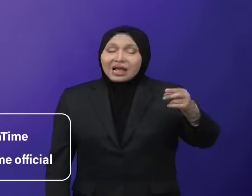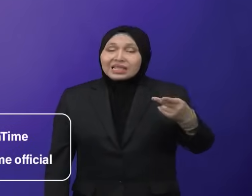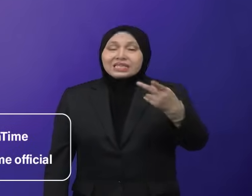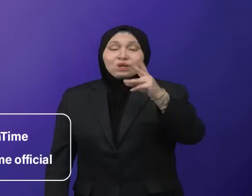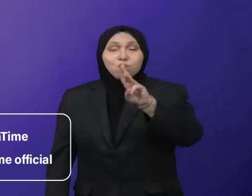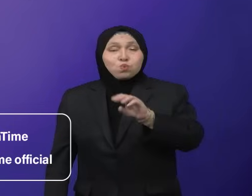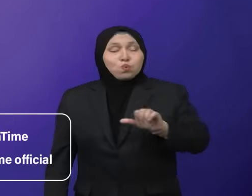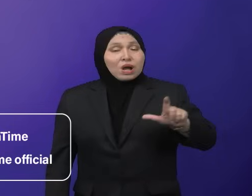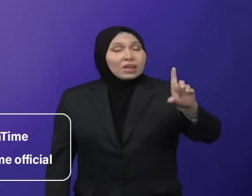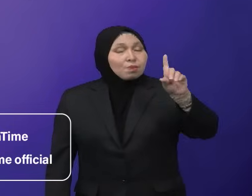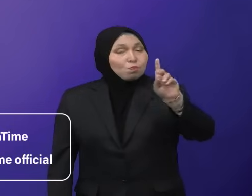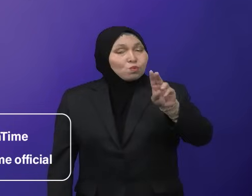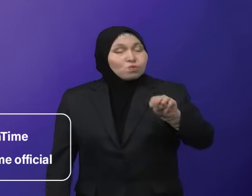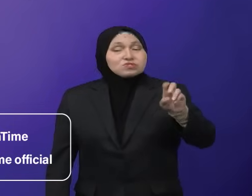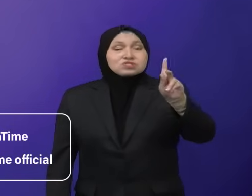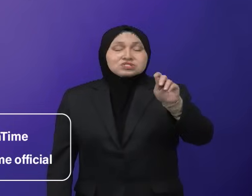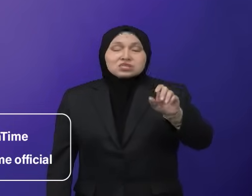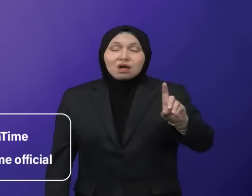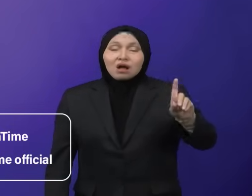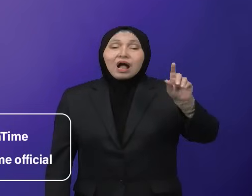sabilillahi wal